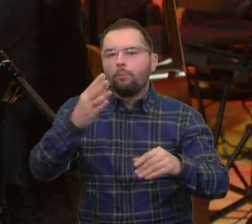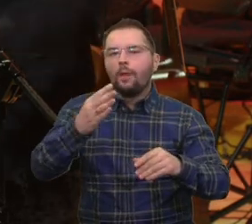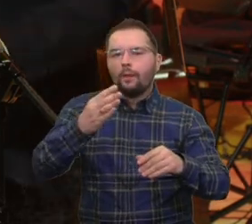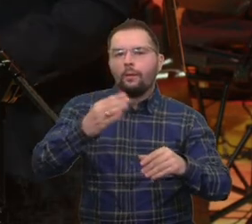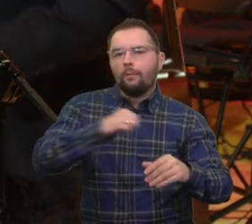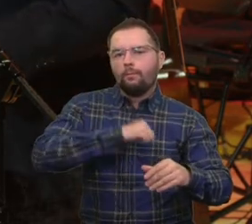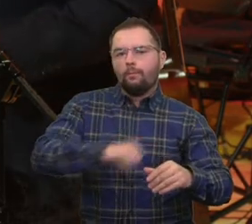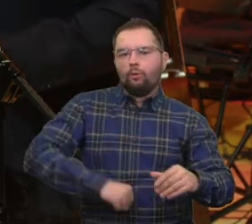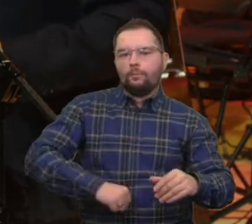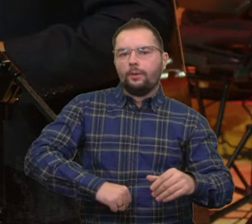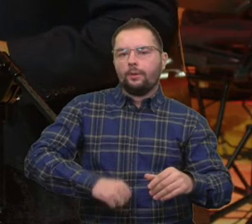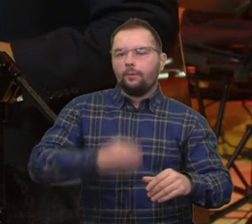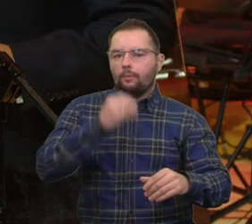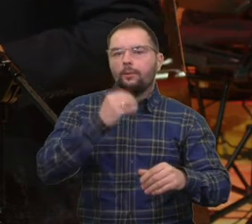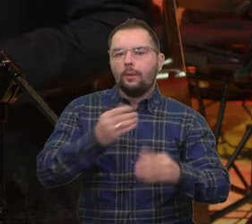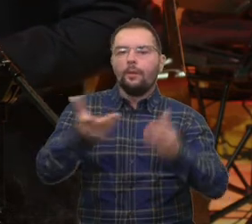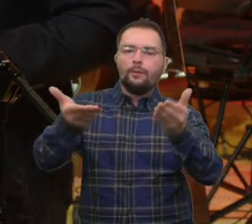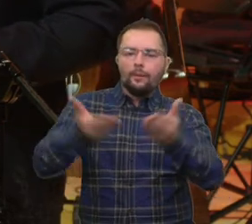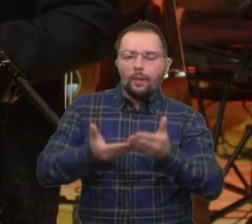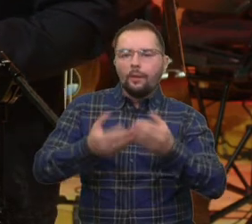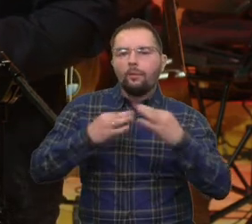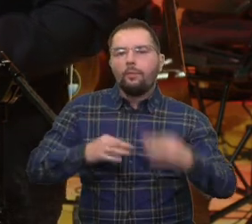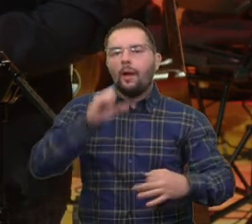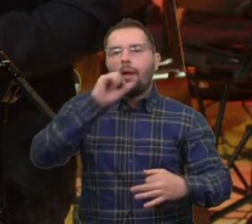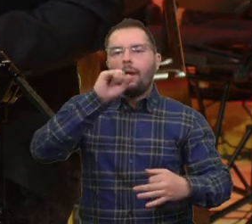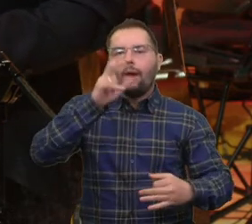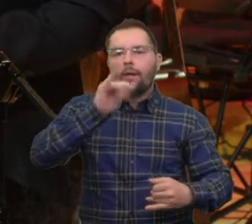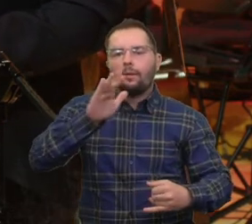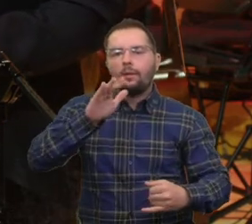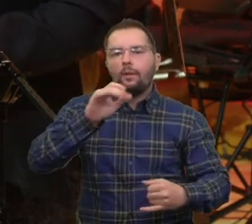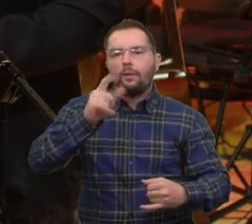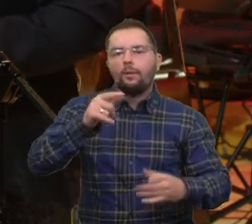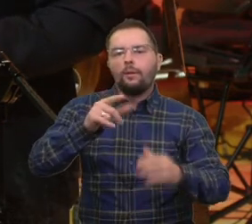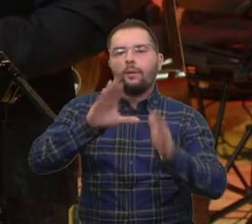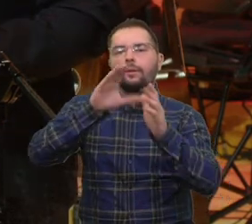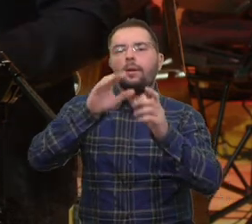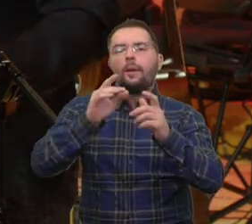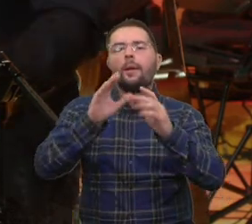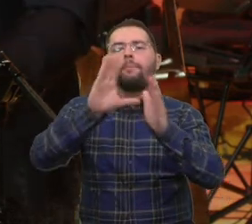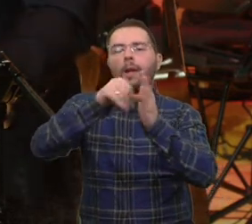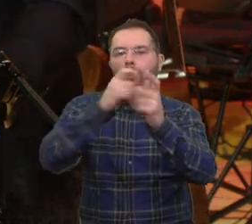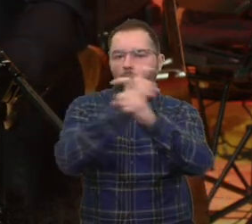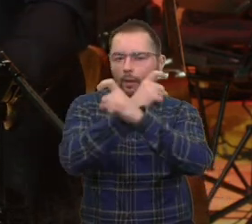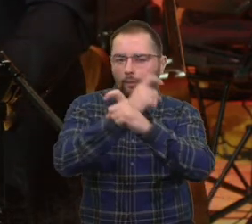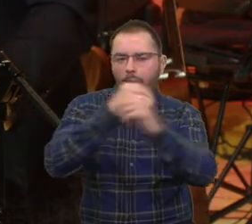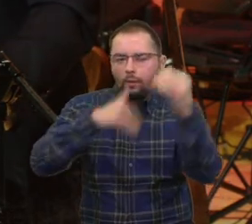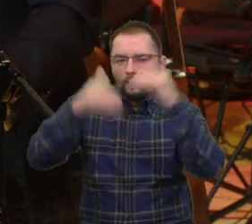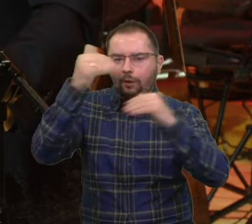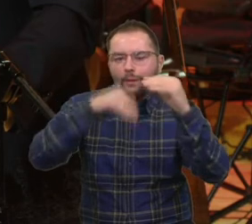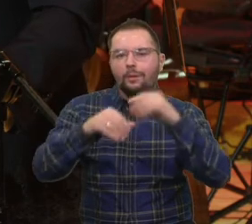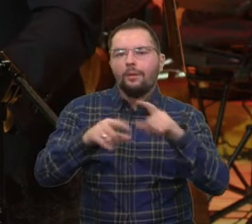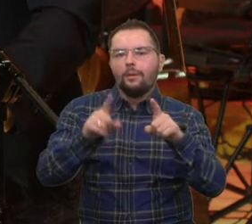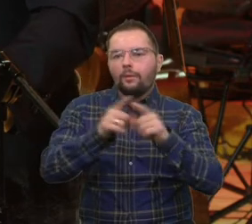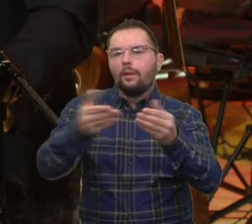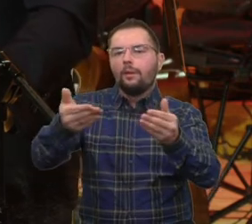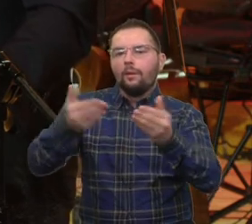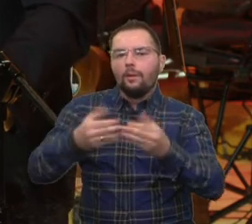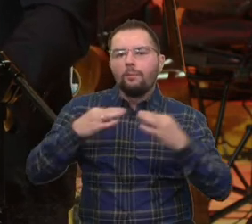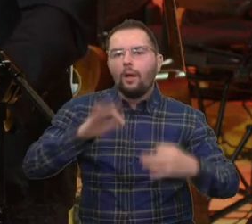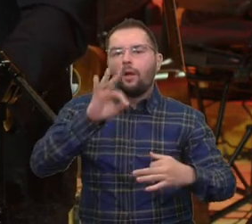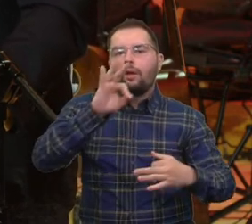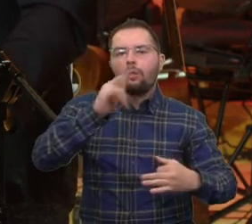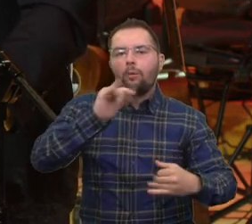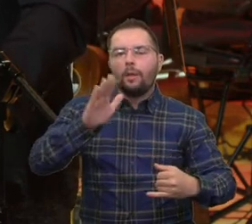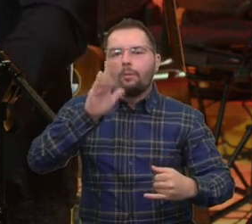superburmistrz. Zapraszamy do nas pana Arkadiusza Czecha, burmistrza Tarnowskich Gór. jest z nami i za chwilę będzie na scenie pan